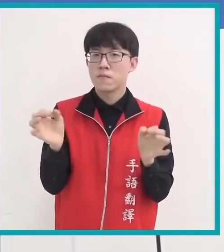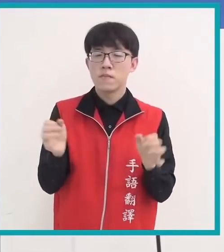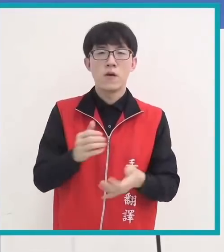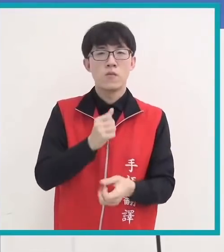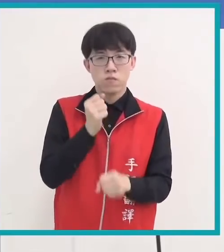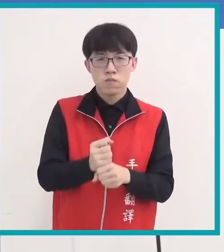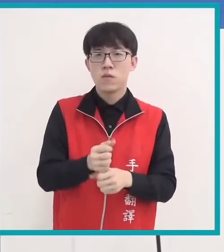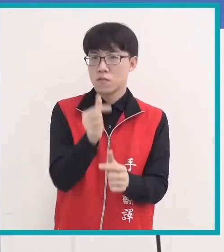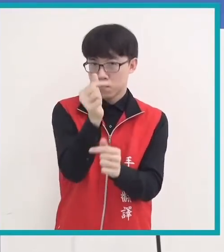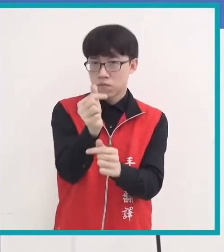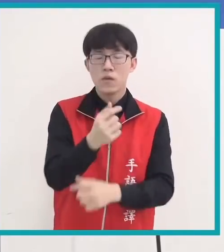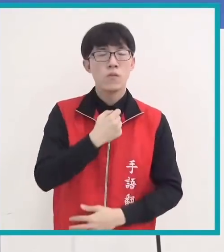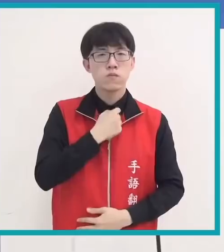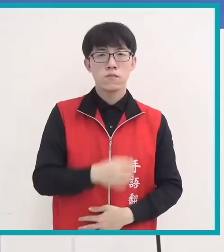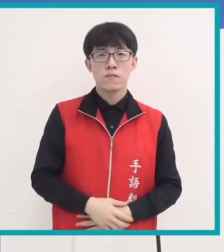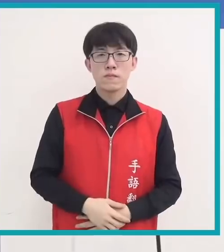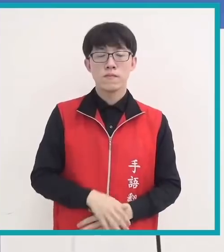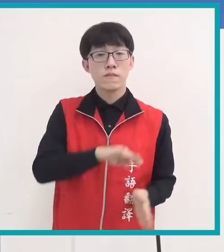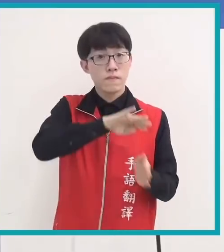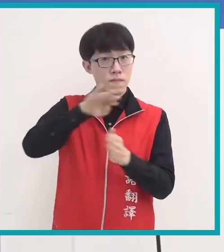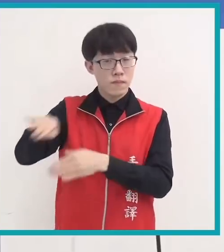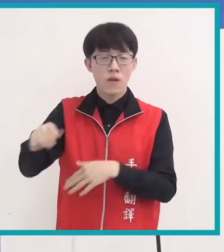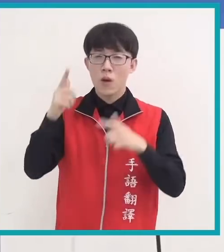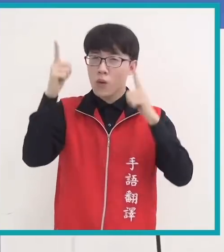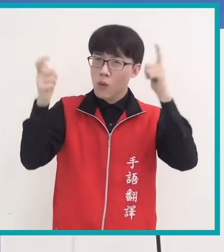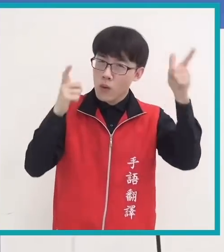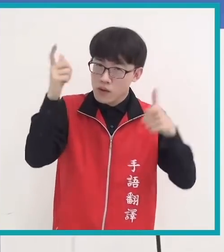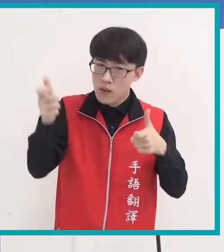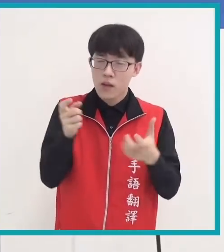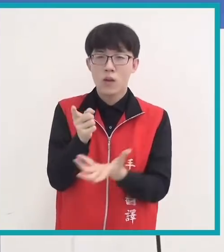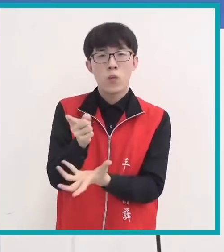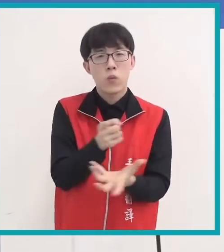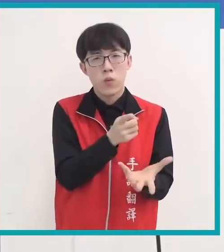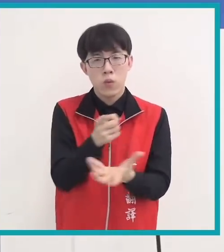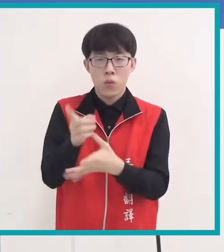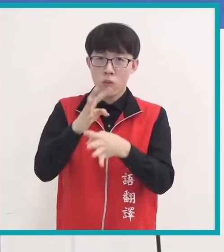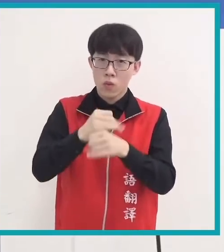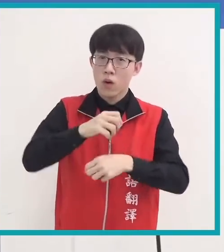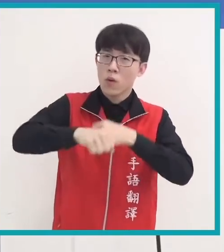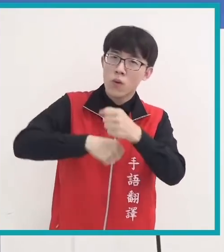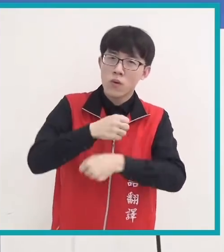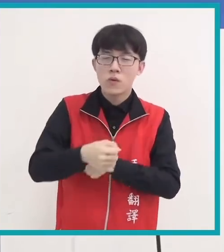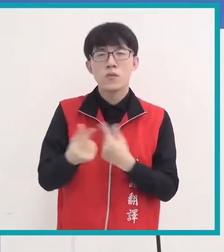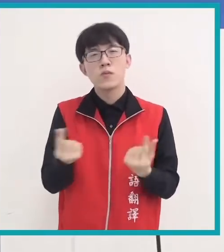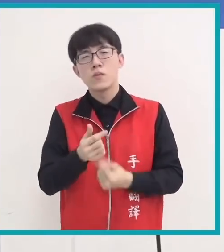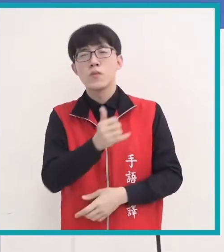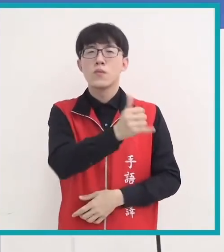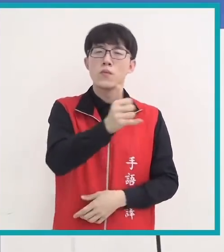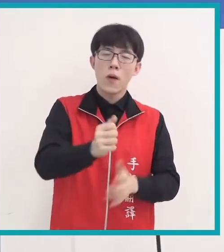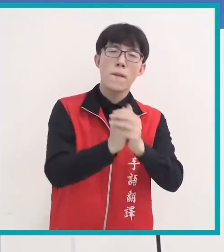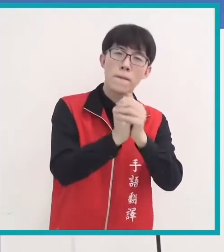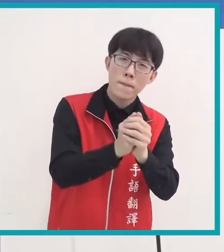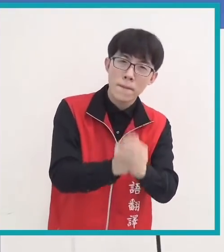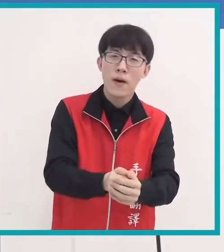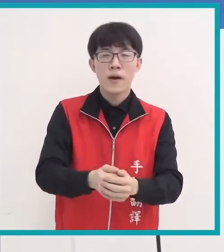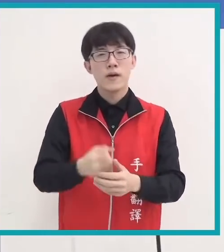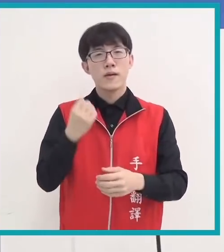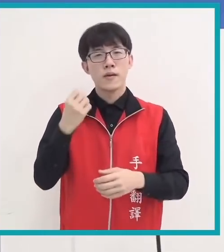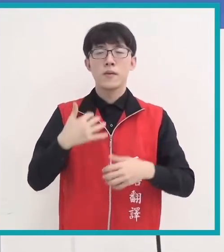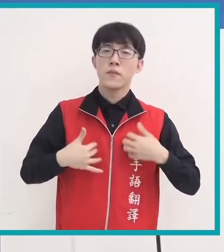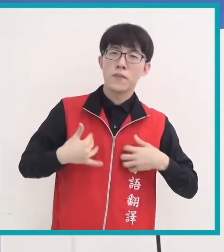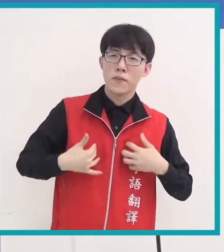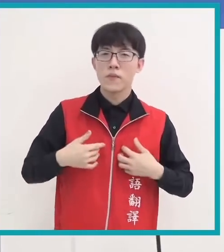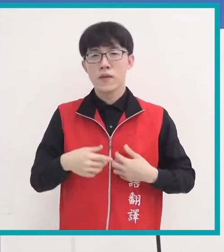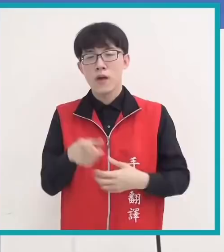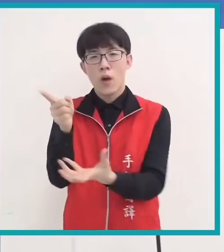第二部分是有关哦，过年跟元宵节的活动，好，包括走村祈福，包括灯会，那么包